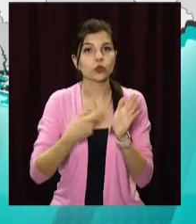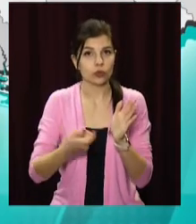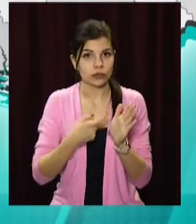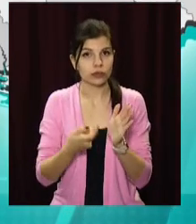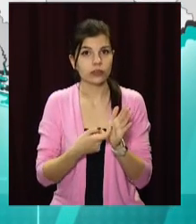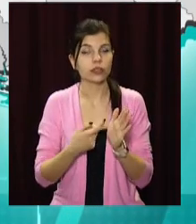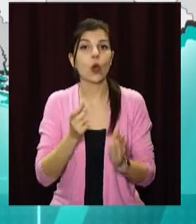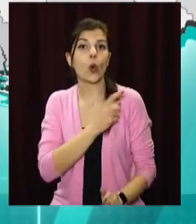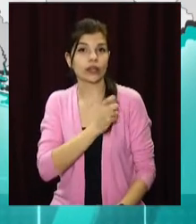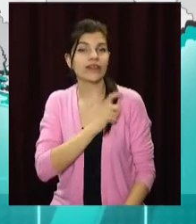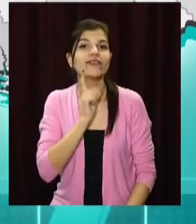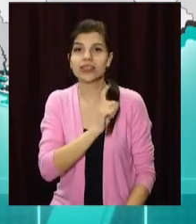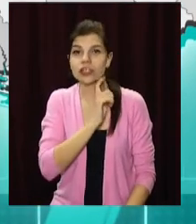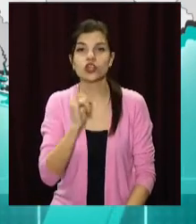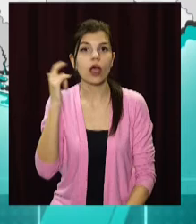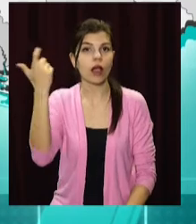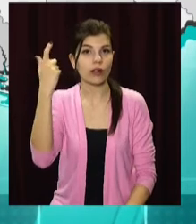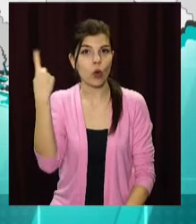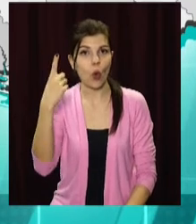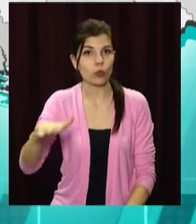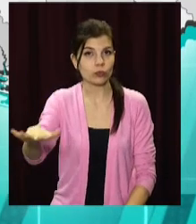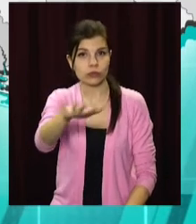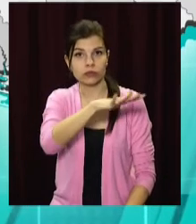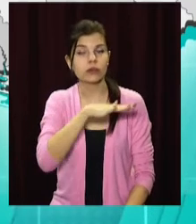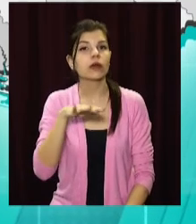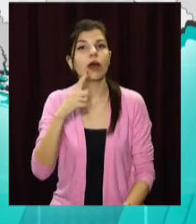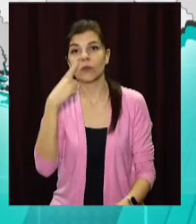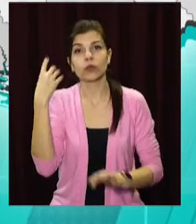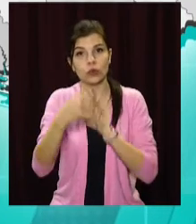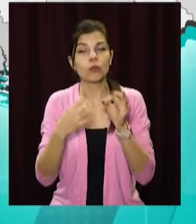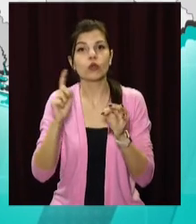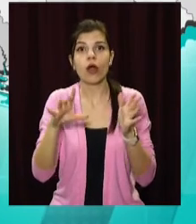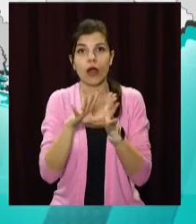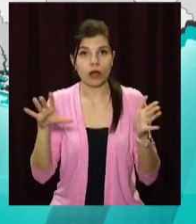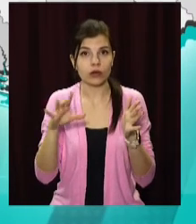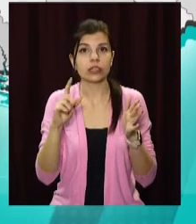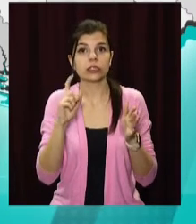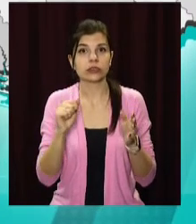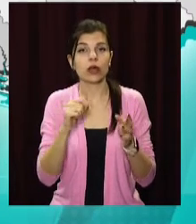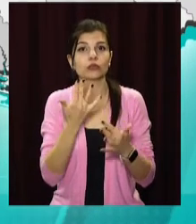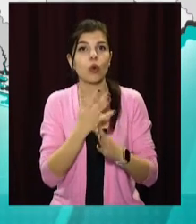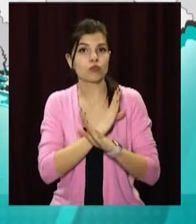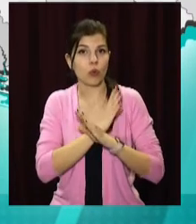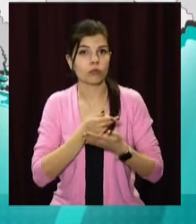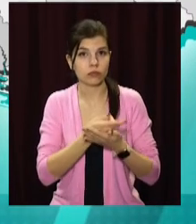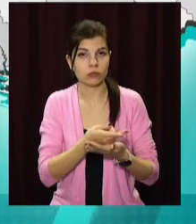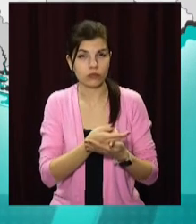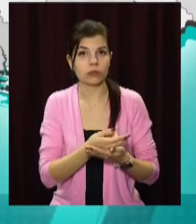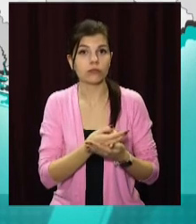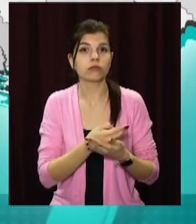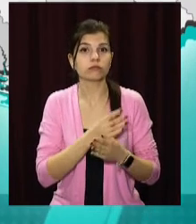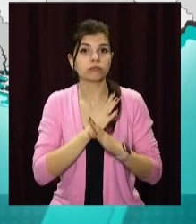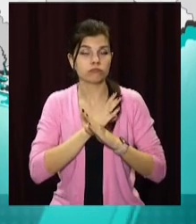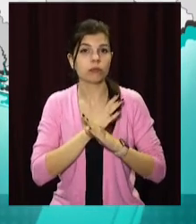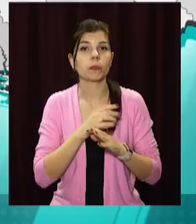Донецькій, Одеській, Вінницькій та Харківській областях. За минулу добу зафіксували і антирекорд за кількістю померлих. З початку пандемії